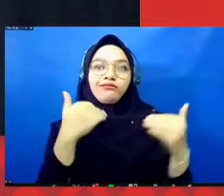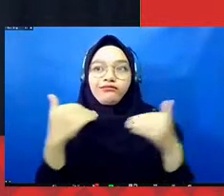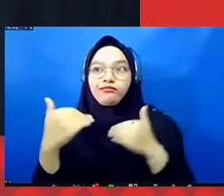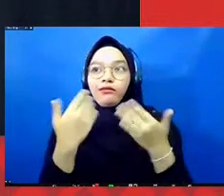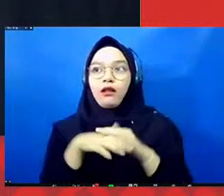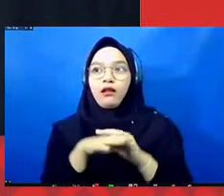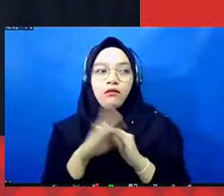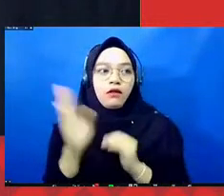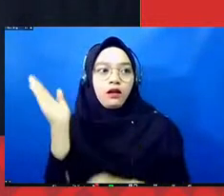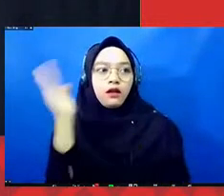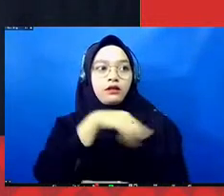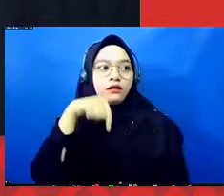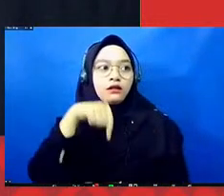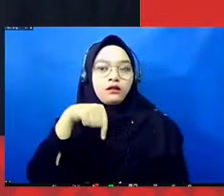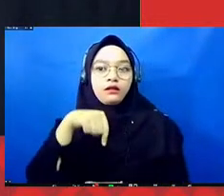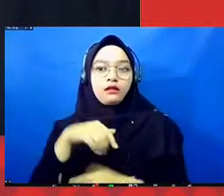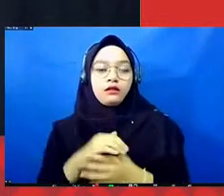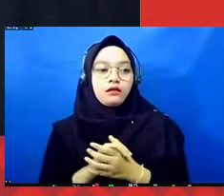pada hari ini.